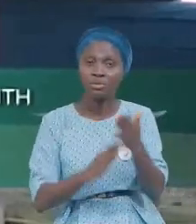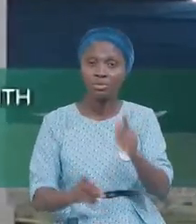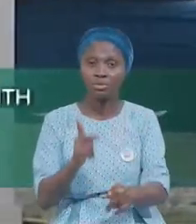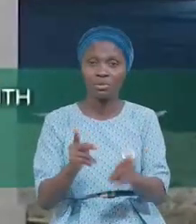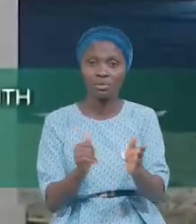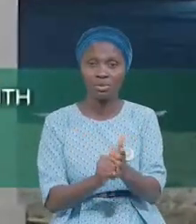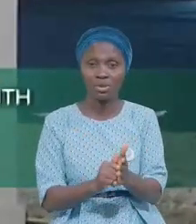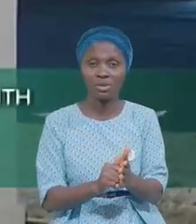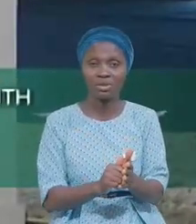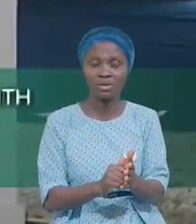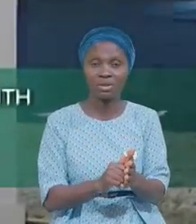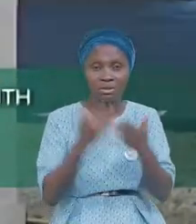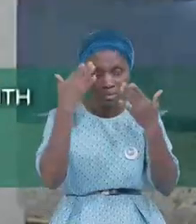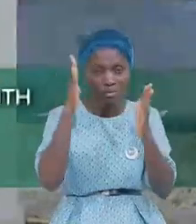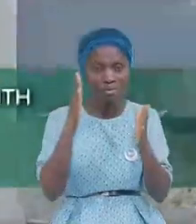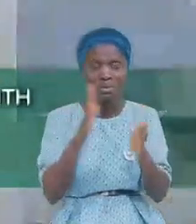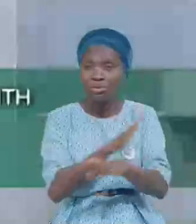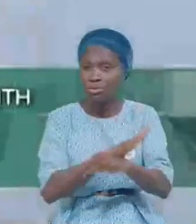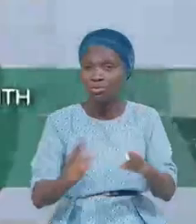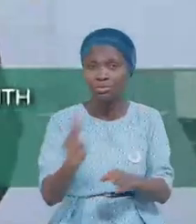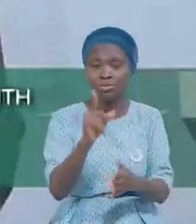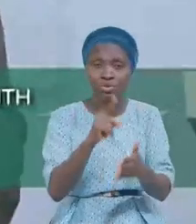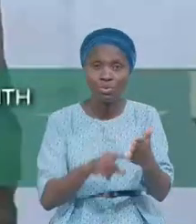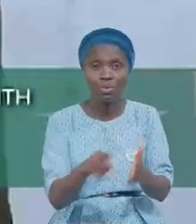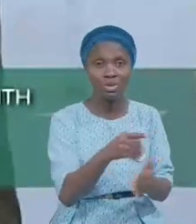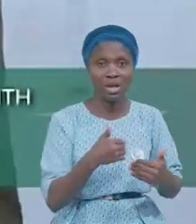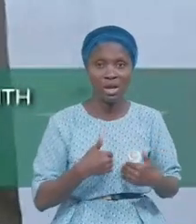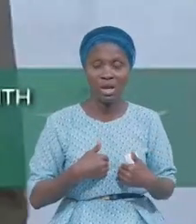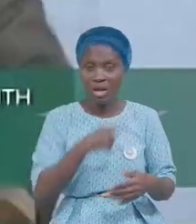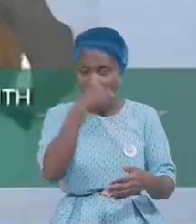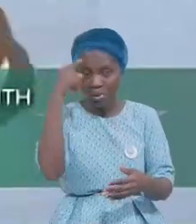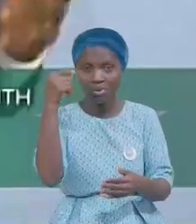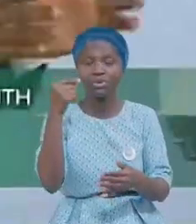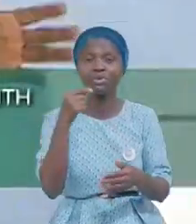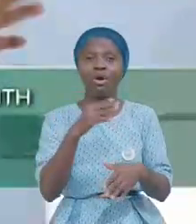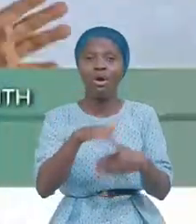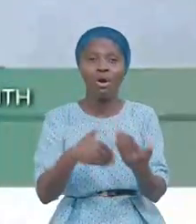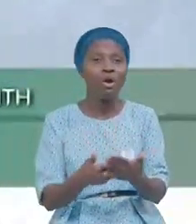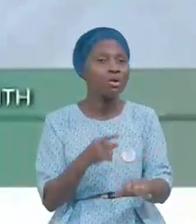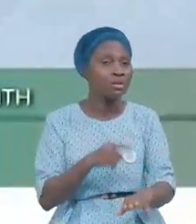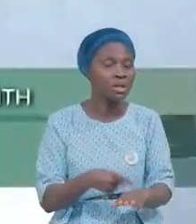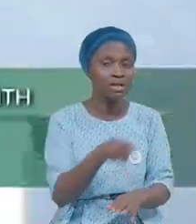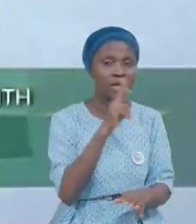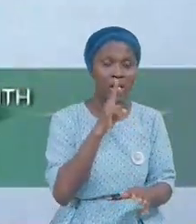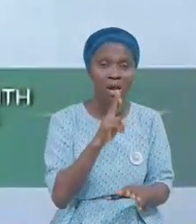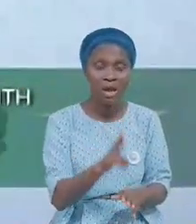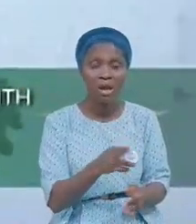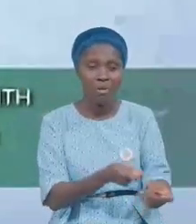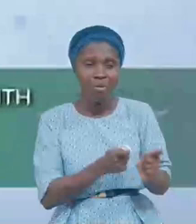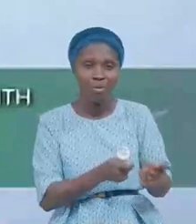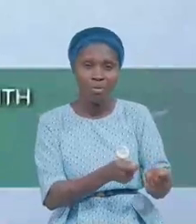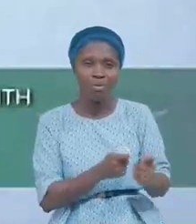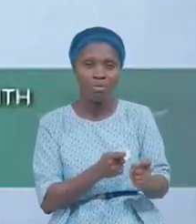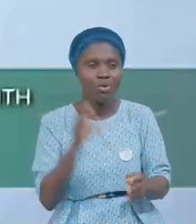qui ne savent pas ou n'utilisent pas ce qu'ils ont. Parce que tout le temps, ils poursuivent ceux qui n'ont pas. Oh, je n'ai pas ceci, je n'ai pas cela. Mais qu'est-ce